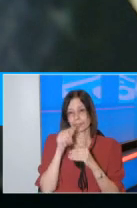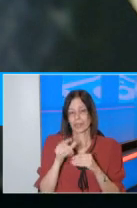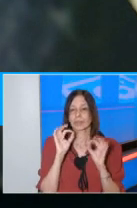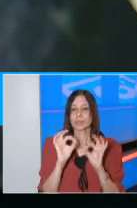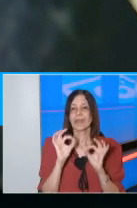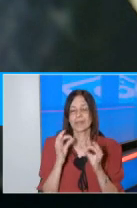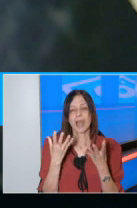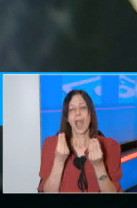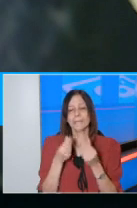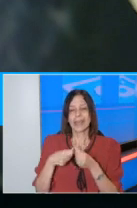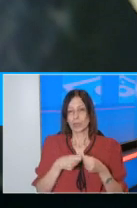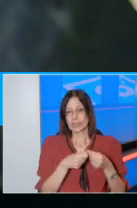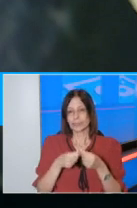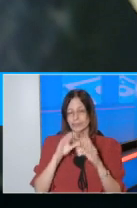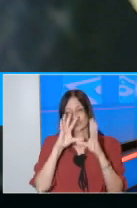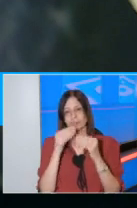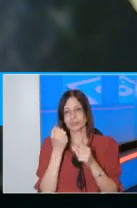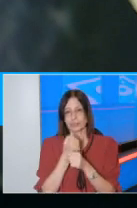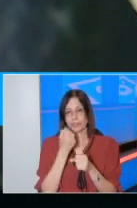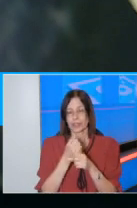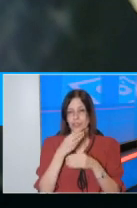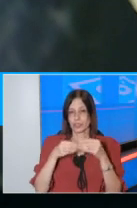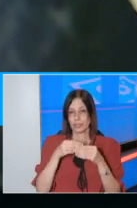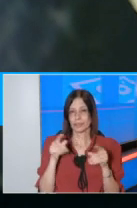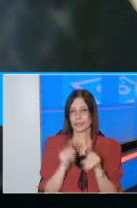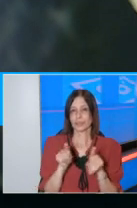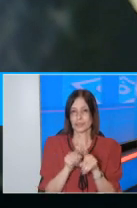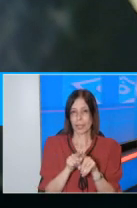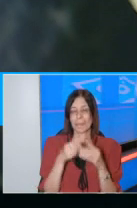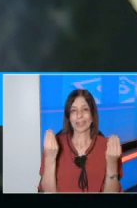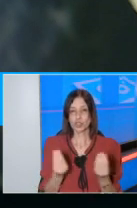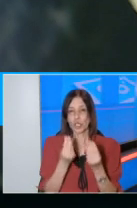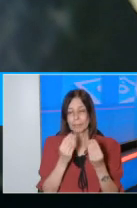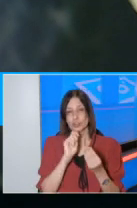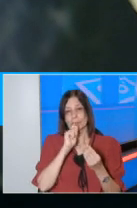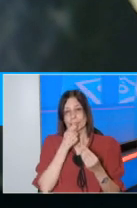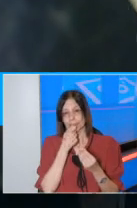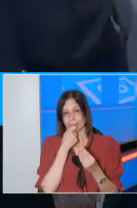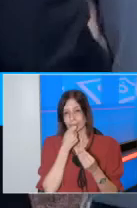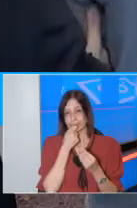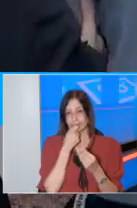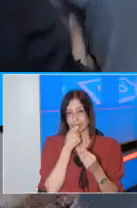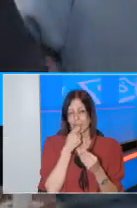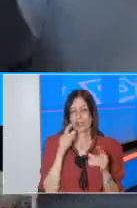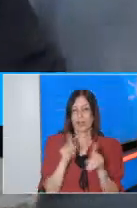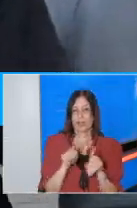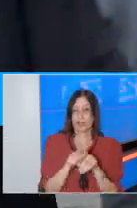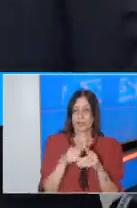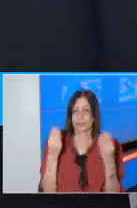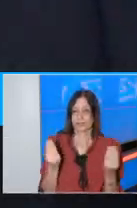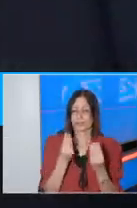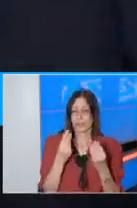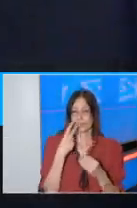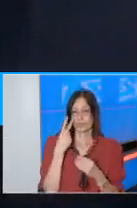באמת הרבה מאוד ארגונים שכולם עשו שימוש באותם מכשירים מוצפנים מקצה לקצה, אותם מכשירים שנראים